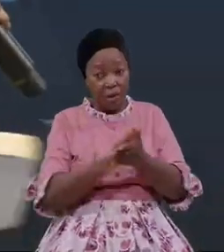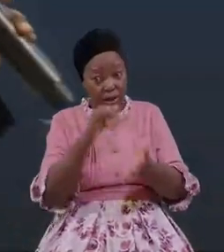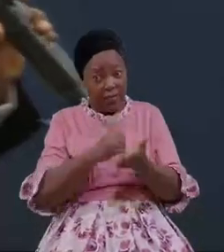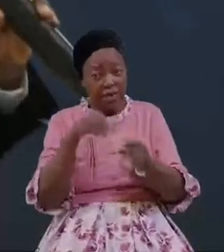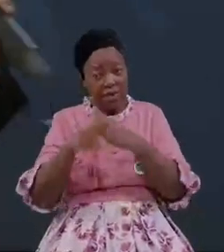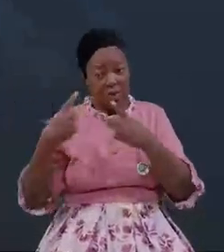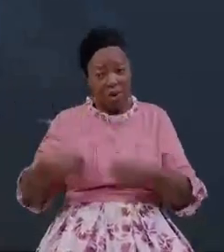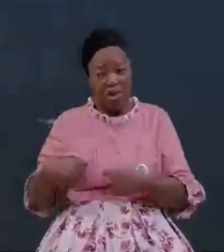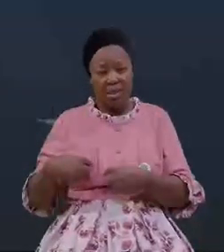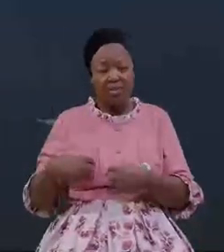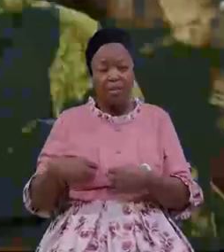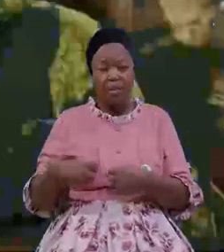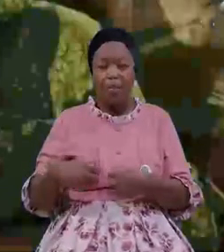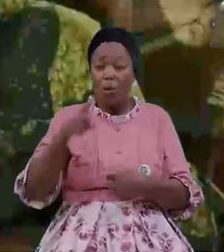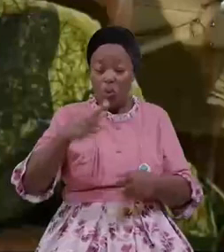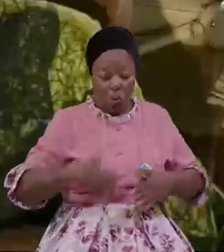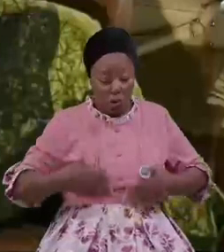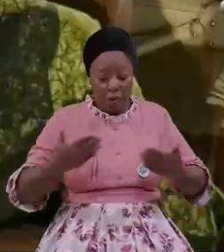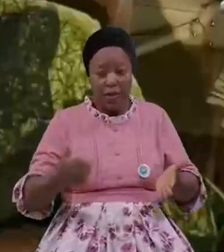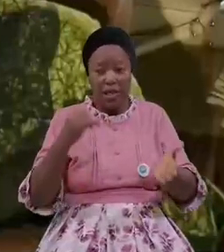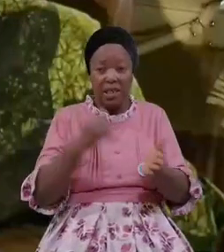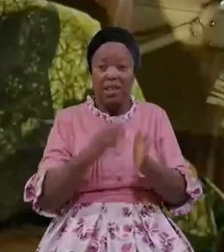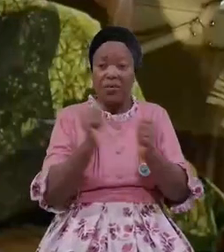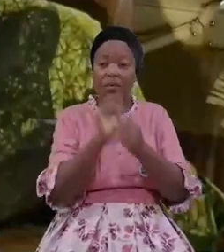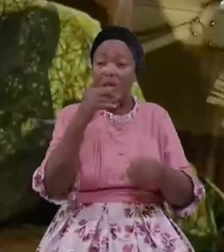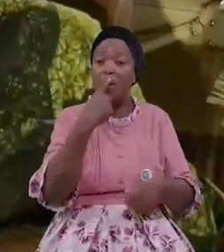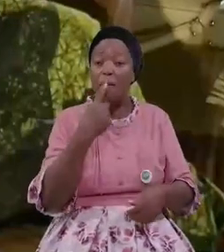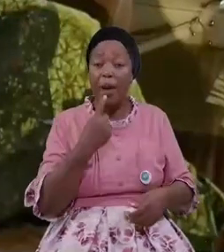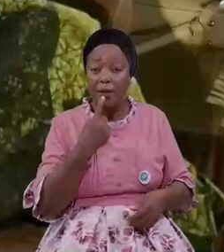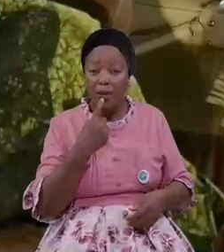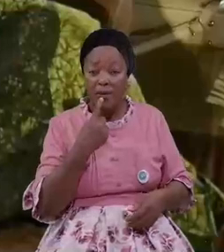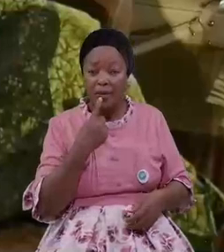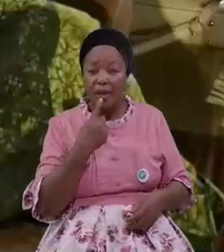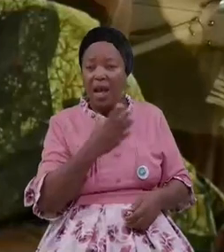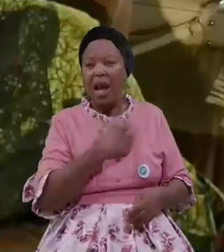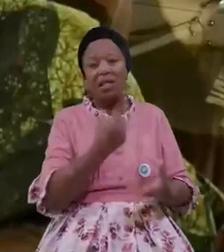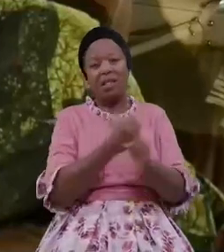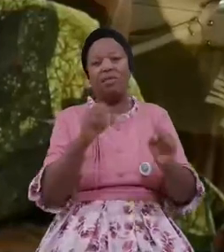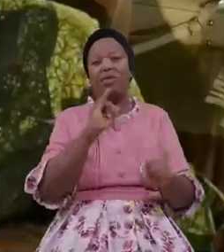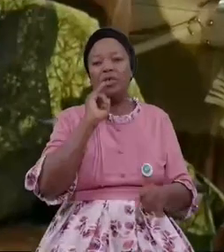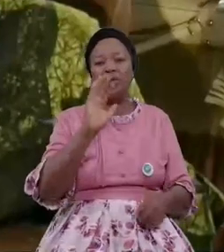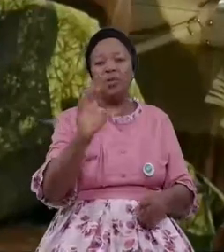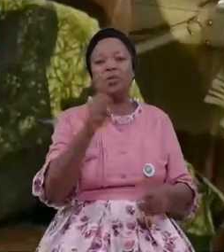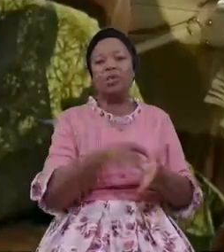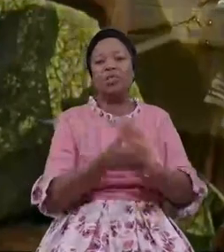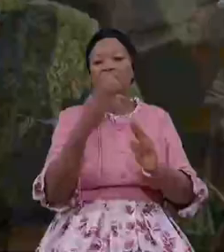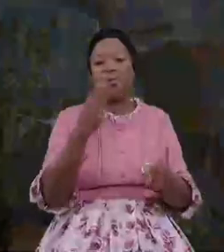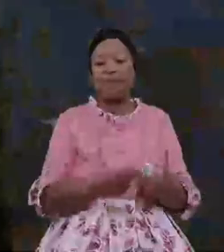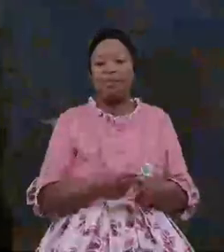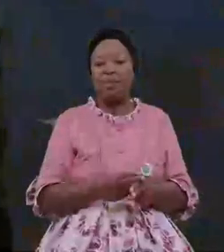dans ton cœur tu dois le confesser de ta bouche et le salut tu seras